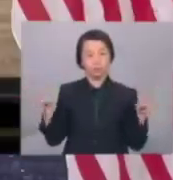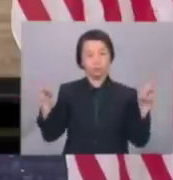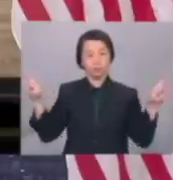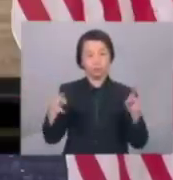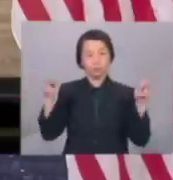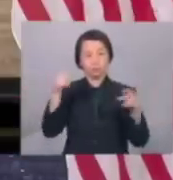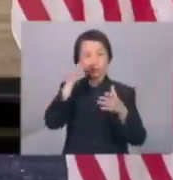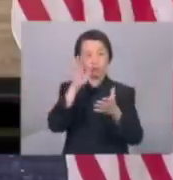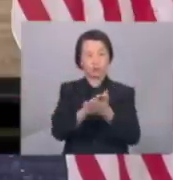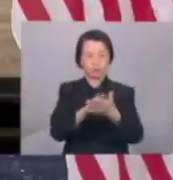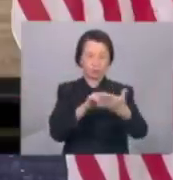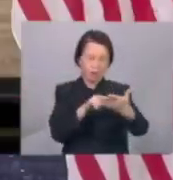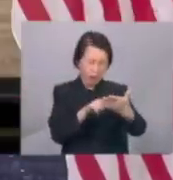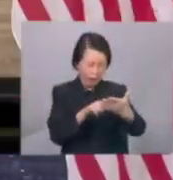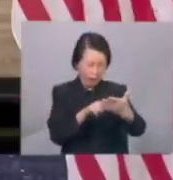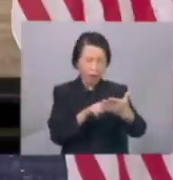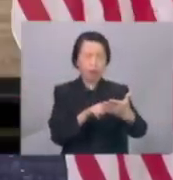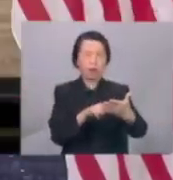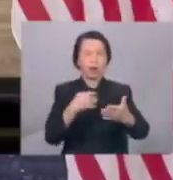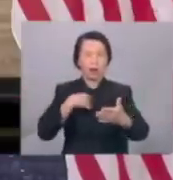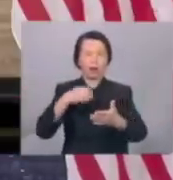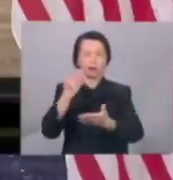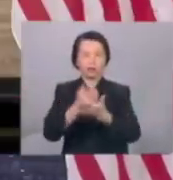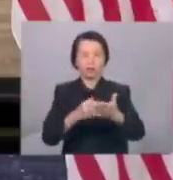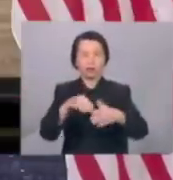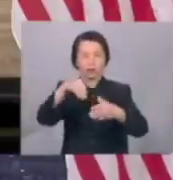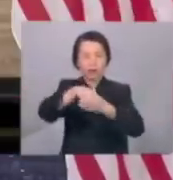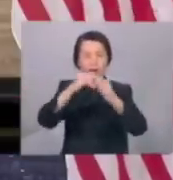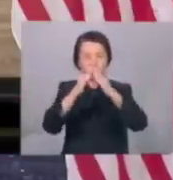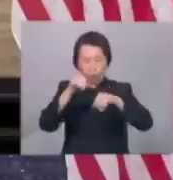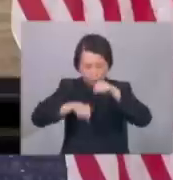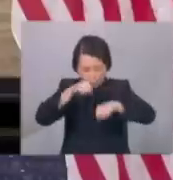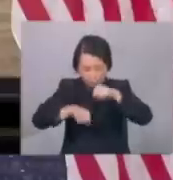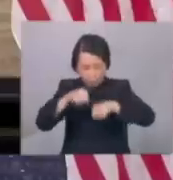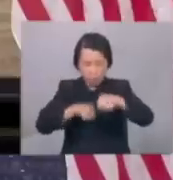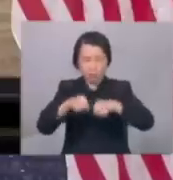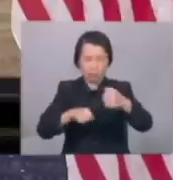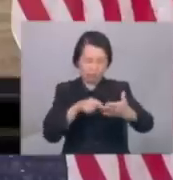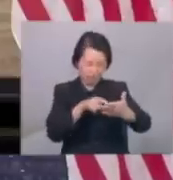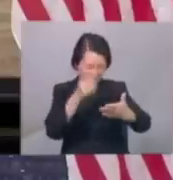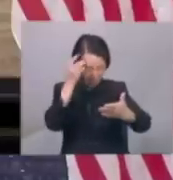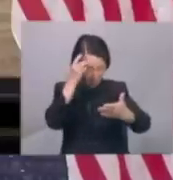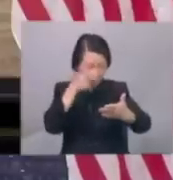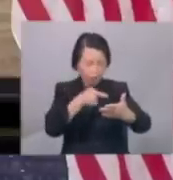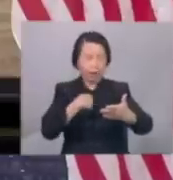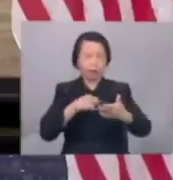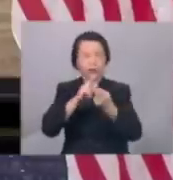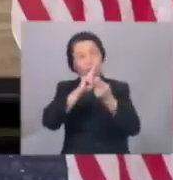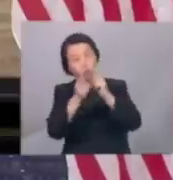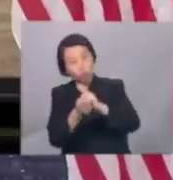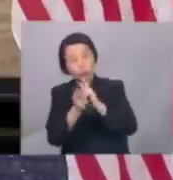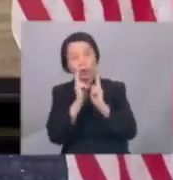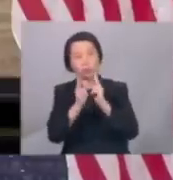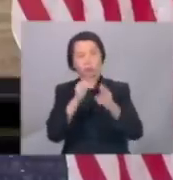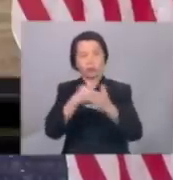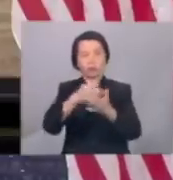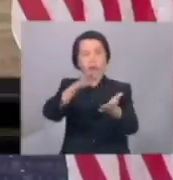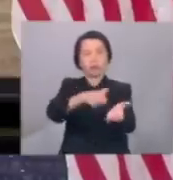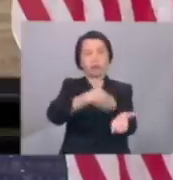biasa. Ada yang mengayuh basikal dalam rumah. Ada juga yang mengubah ucapan saya menjadi